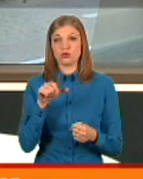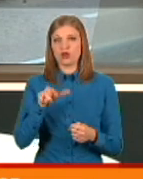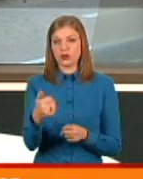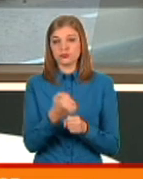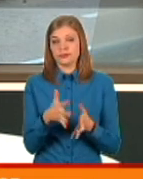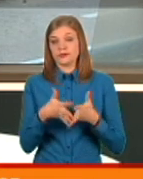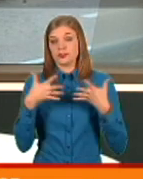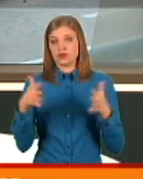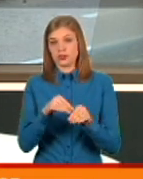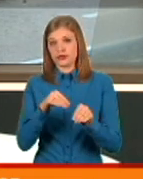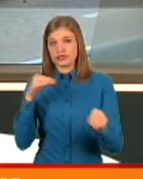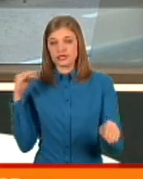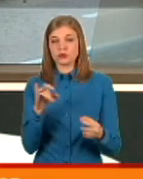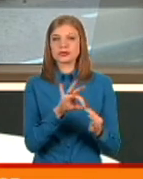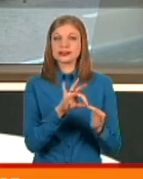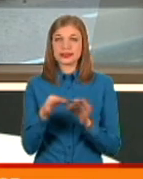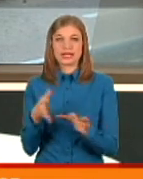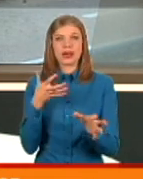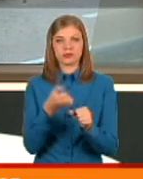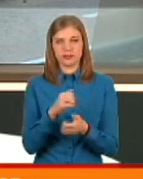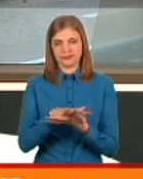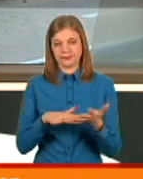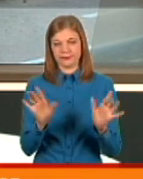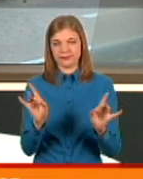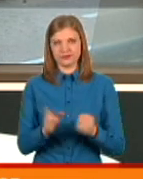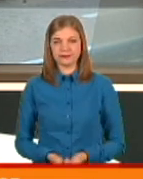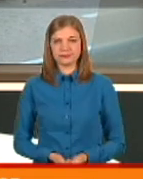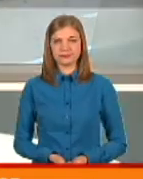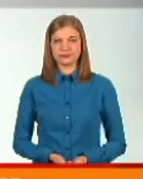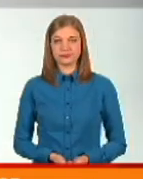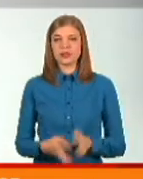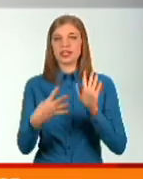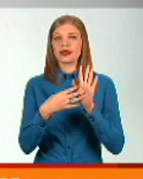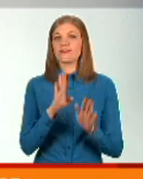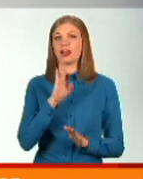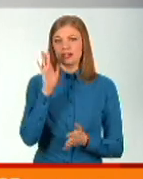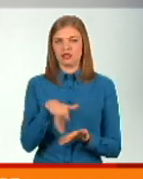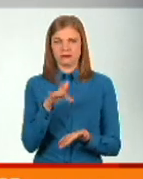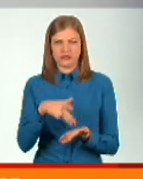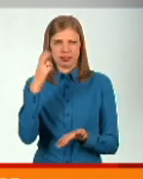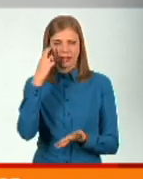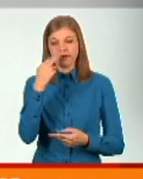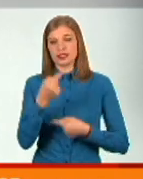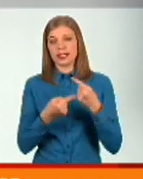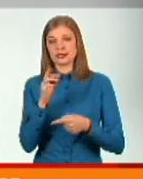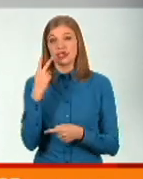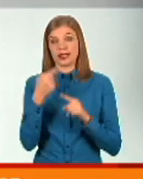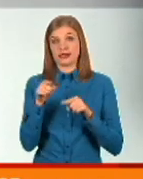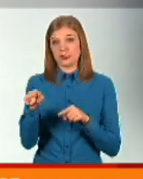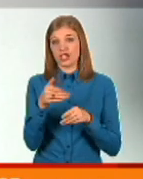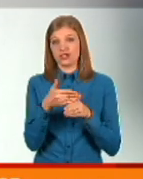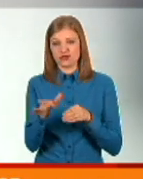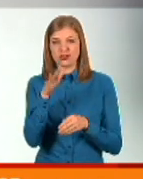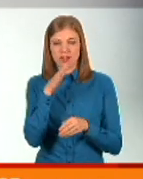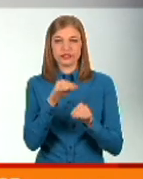утворився величезний затор з деталями ДТП. Анастасія Єчкалова. 9 ранку серед міста Києва. Традиційно, як на цей час,